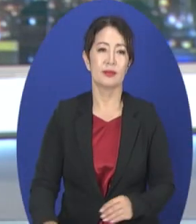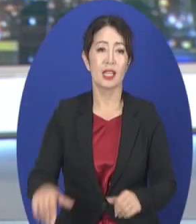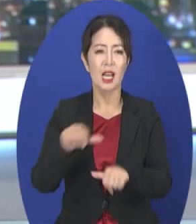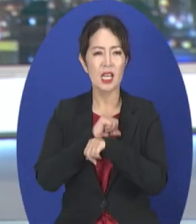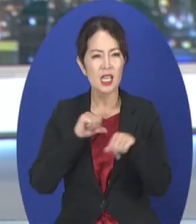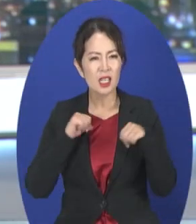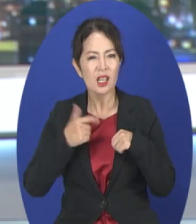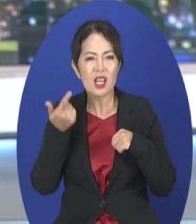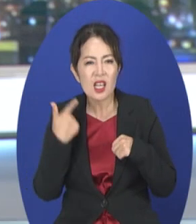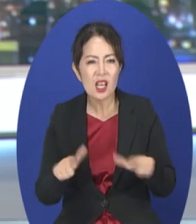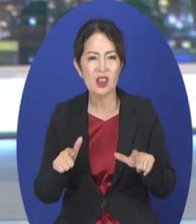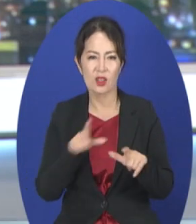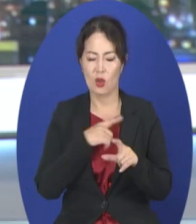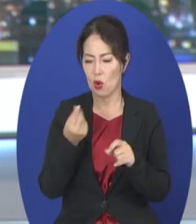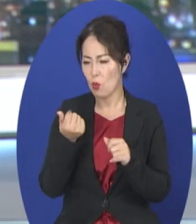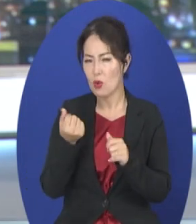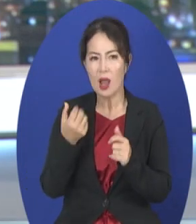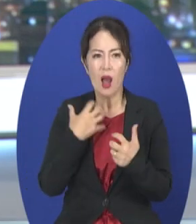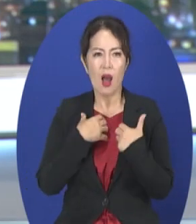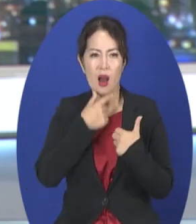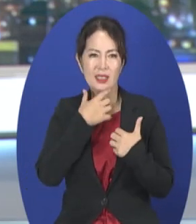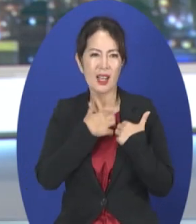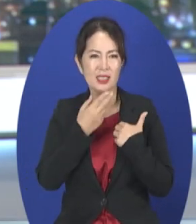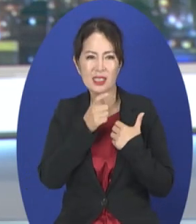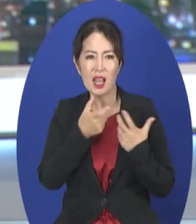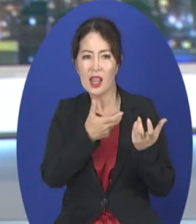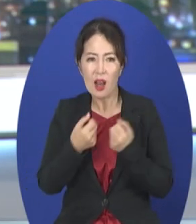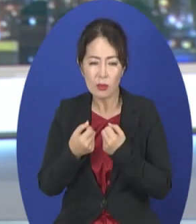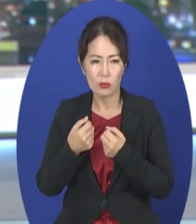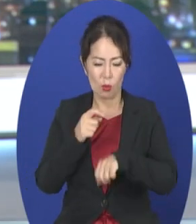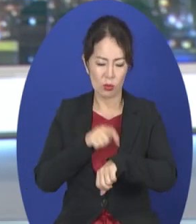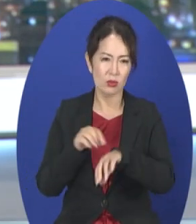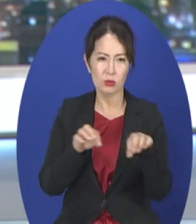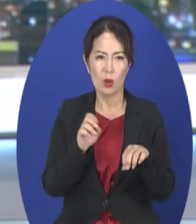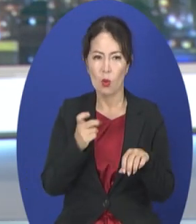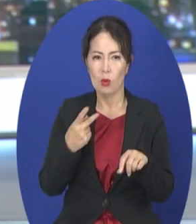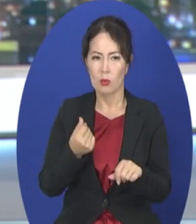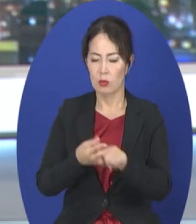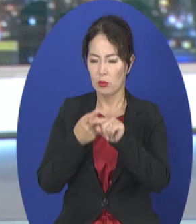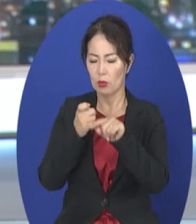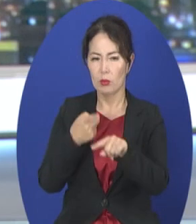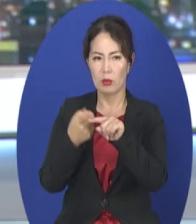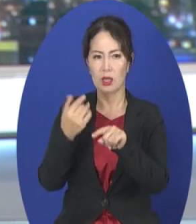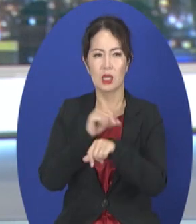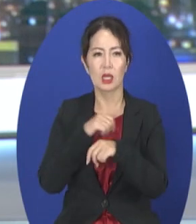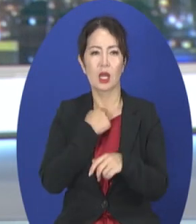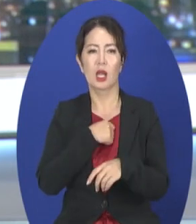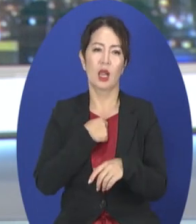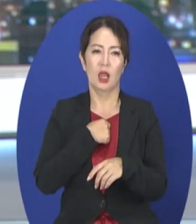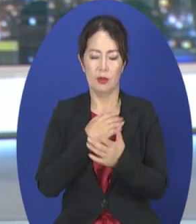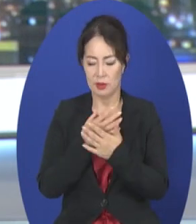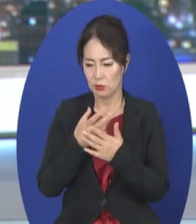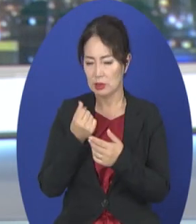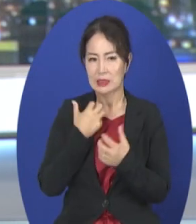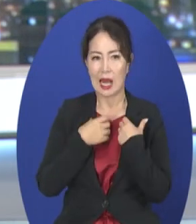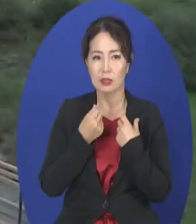орон гэргүй болох эрсдлийг дагуулсаар удаж байна. Шуурхай зээл олгогчдод хугацаа сунгах бүрт хүүгээс хүү бодож иргэдийг бухимдуулж байгааг бид